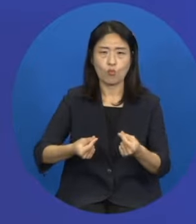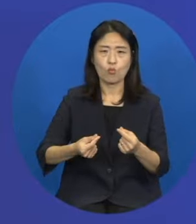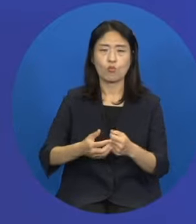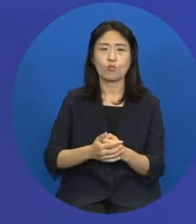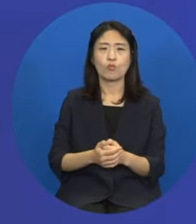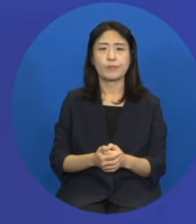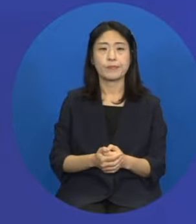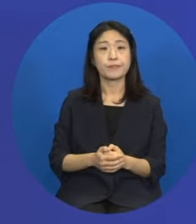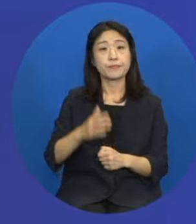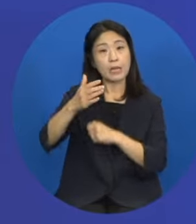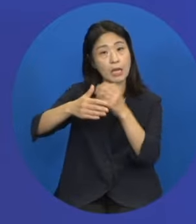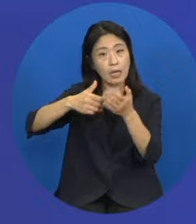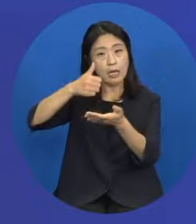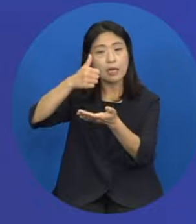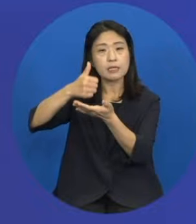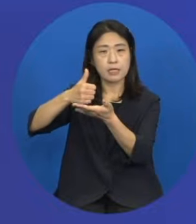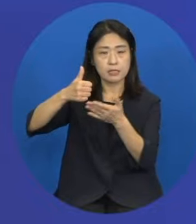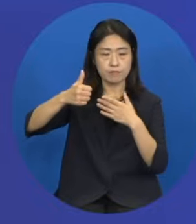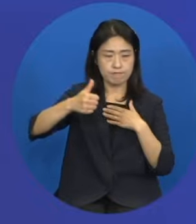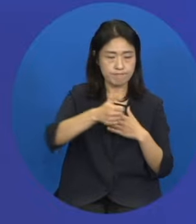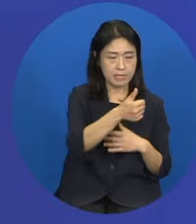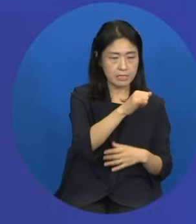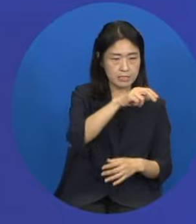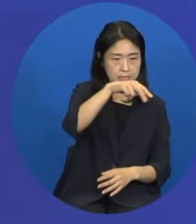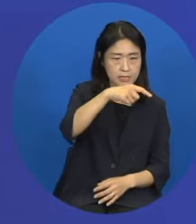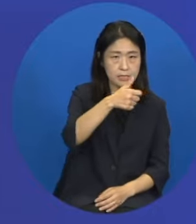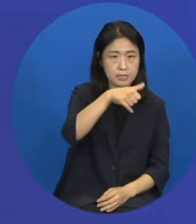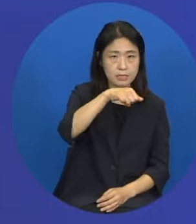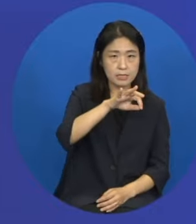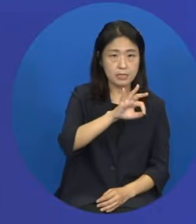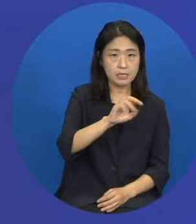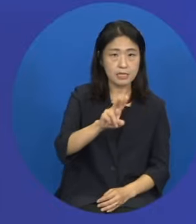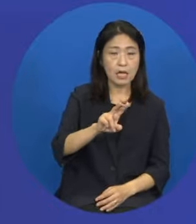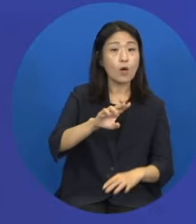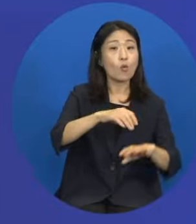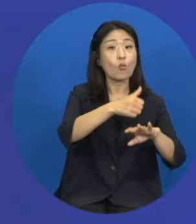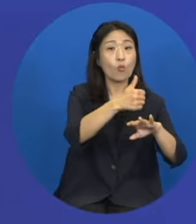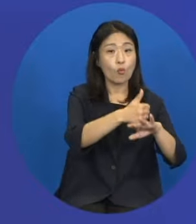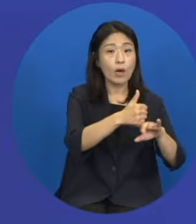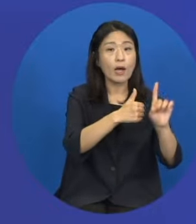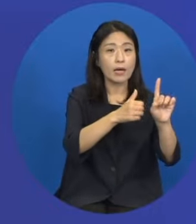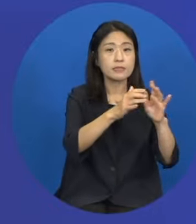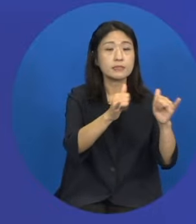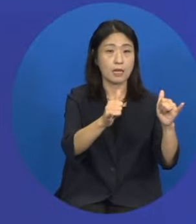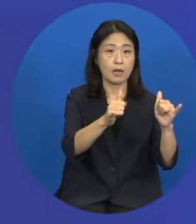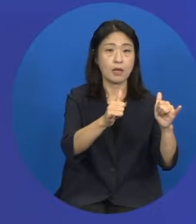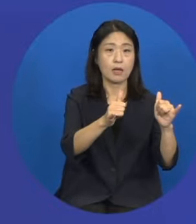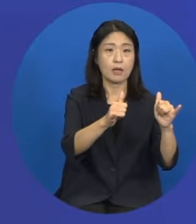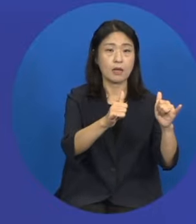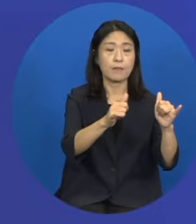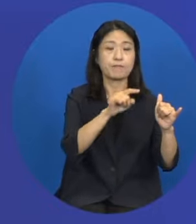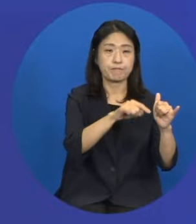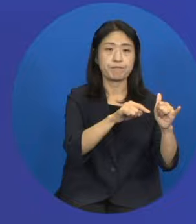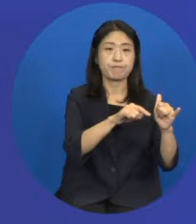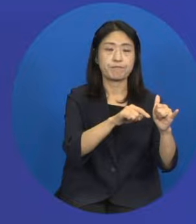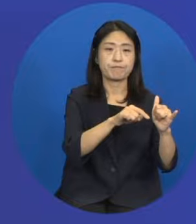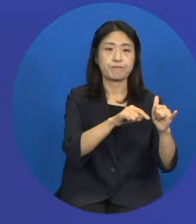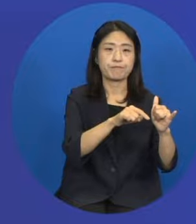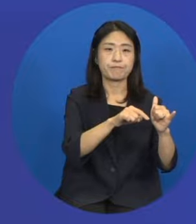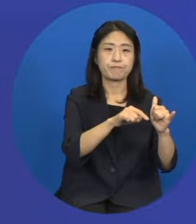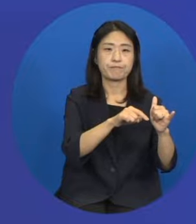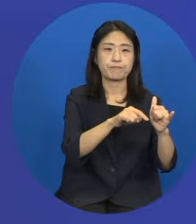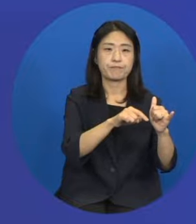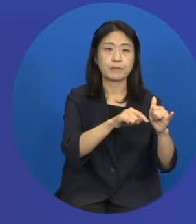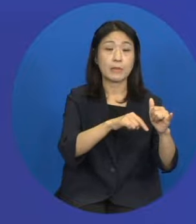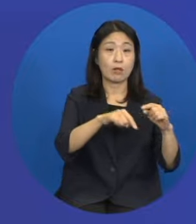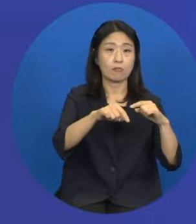하나님은 히스기야 한 명이, 그러면 히스기야가 뭐 목사님입니까? 평신도시죠. 지금을 얘기하면 그렇잖아요.